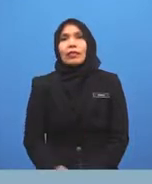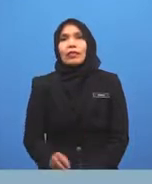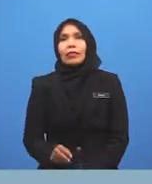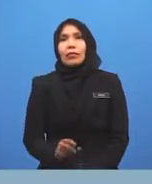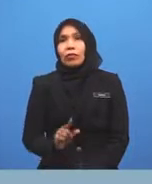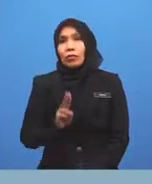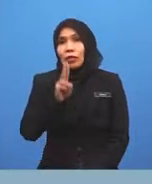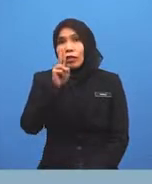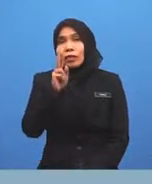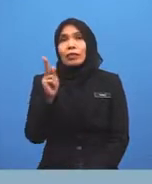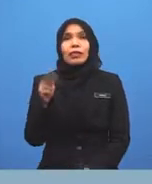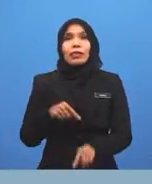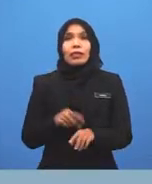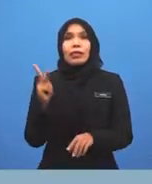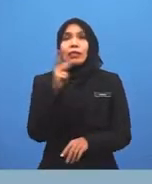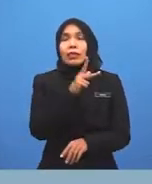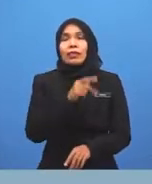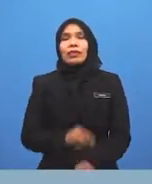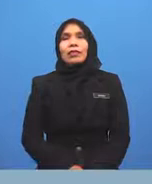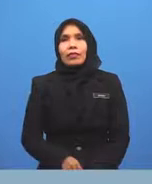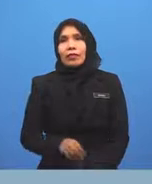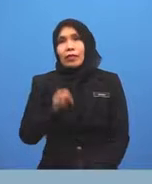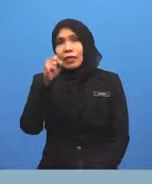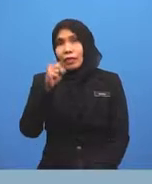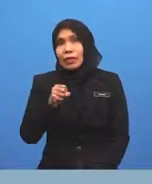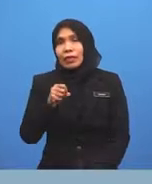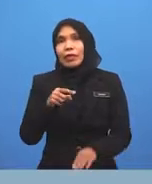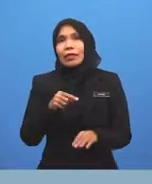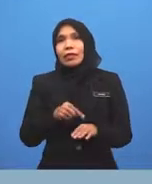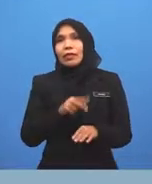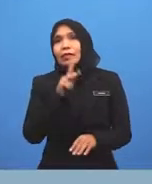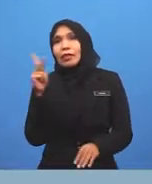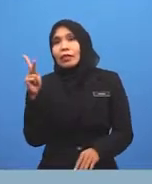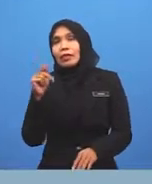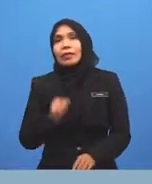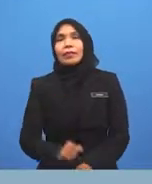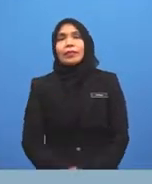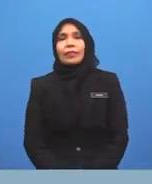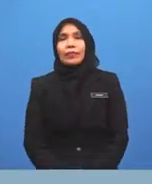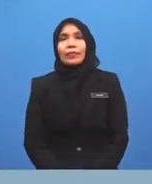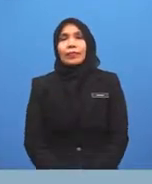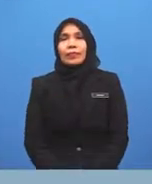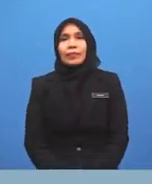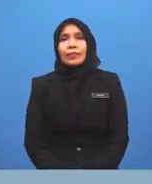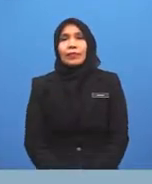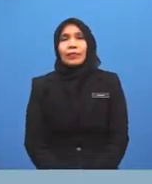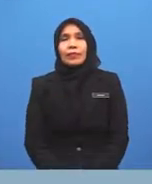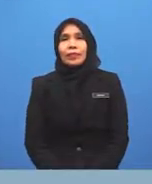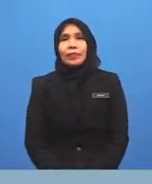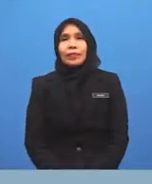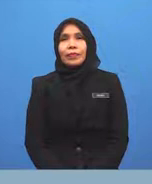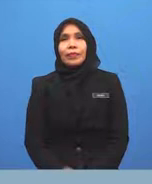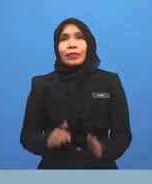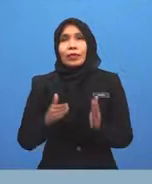manakala magnet kutub selatan berada di sebelah kanan. Oleh